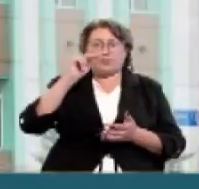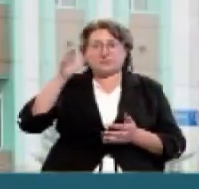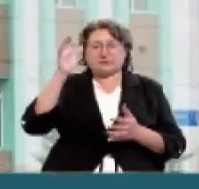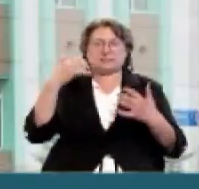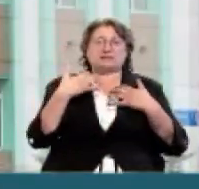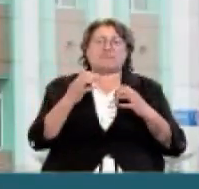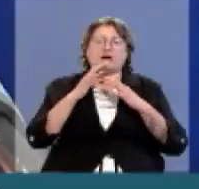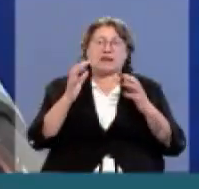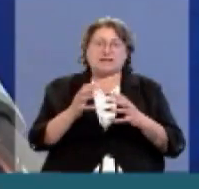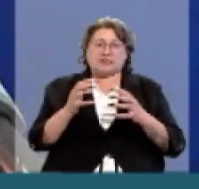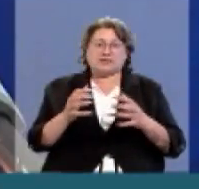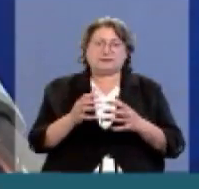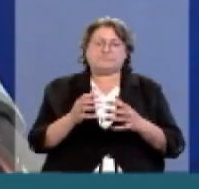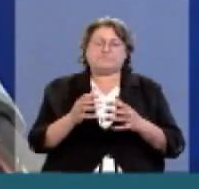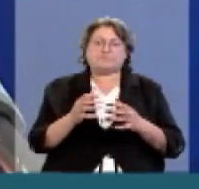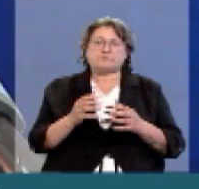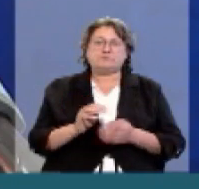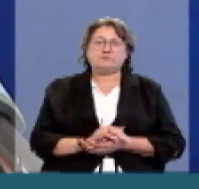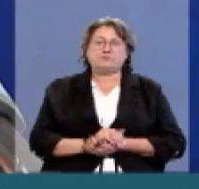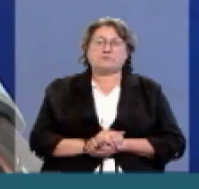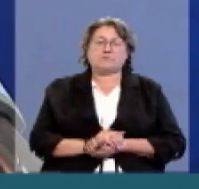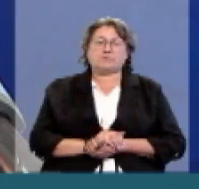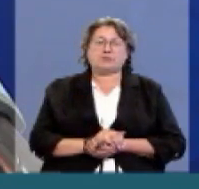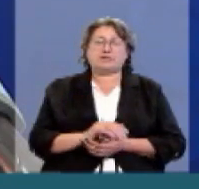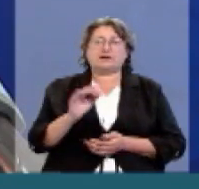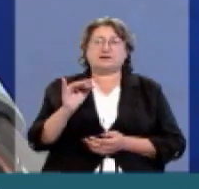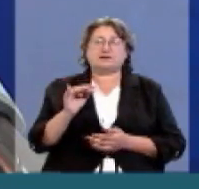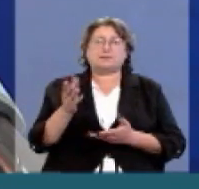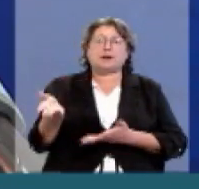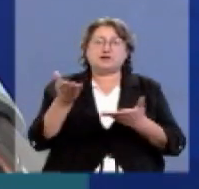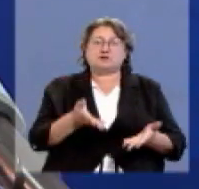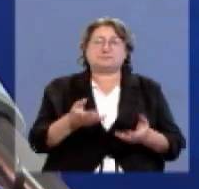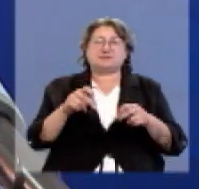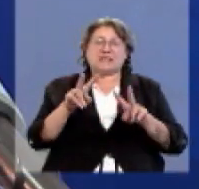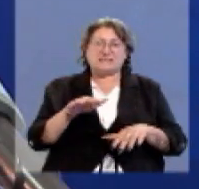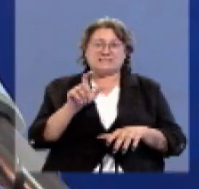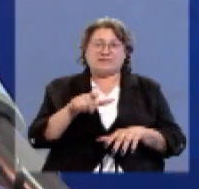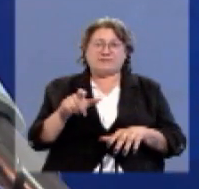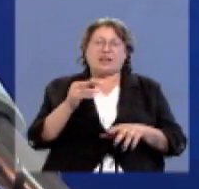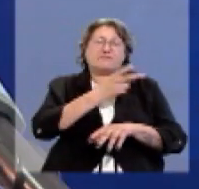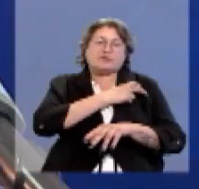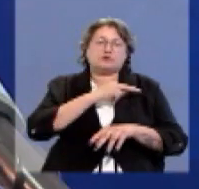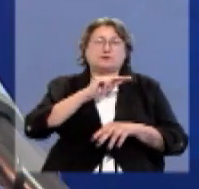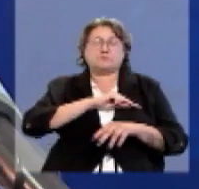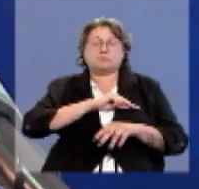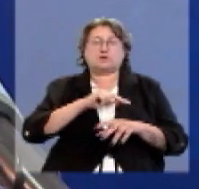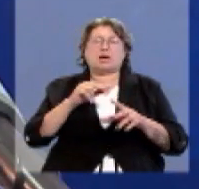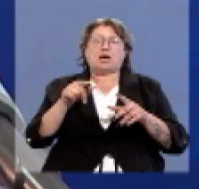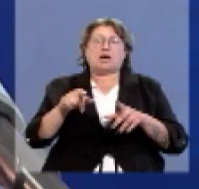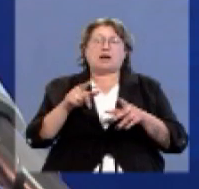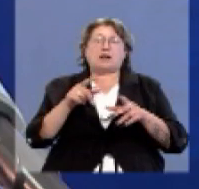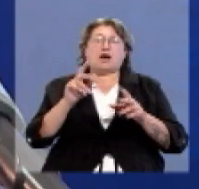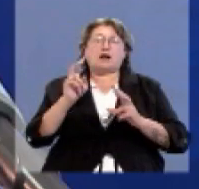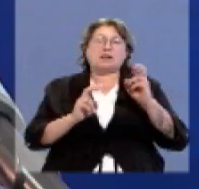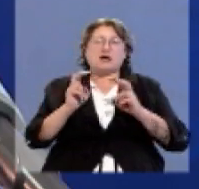жаңа жұмыс орны ашылды. В текущем году с дипломом в село. Аудандағы білім беру, денсаулық сақтау және агроөнеркәсіптік кешені мамандарын